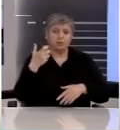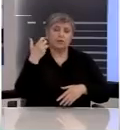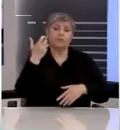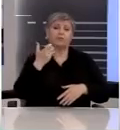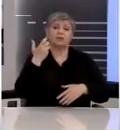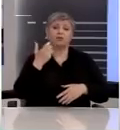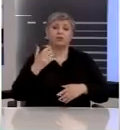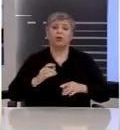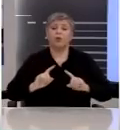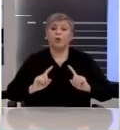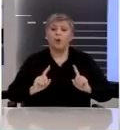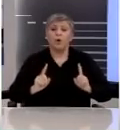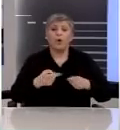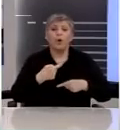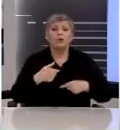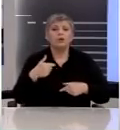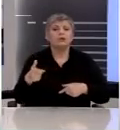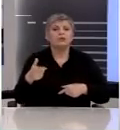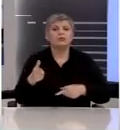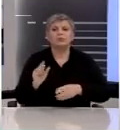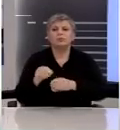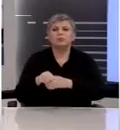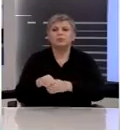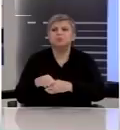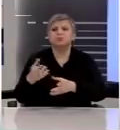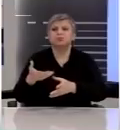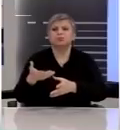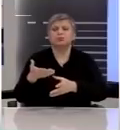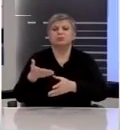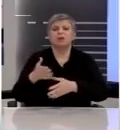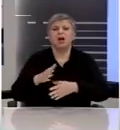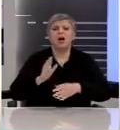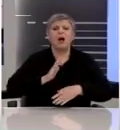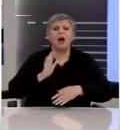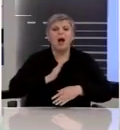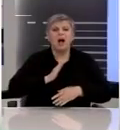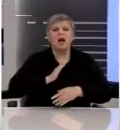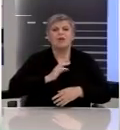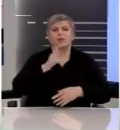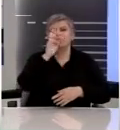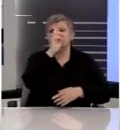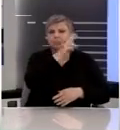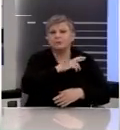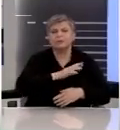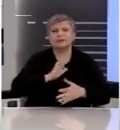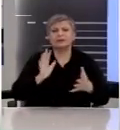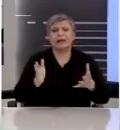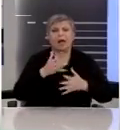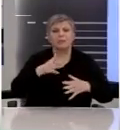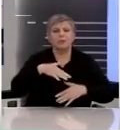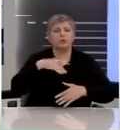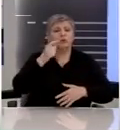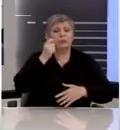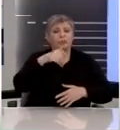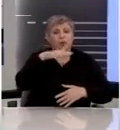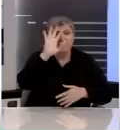κάποιος σαουδάραβας. Ότι θα είναι κάποιος κοντά στο παλάτι, κάποιος αυλικός, κάποιος πρίγκιπας, κάποιο